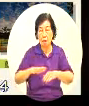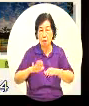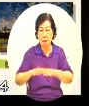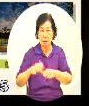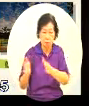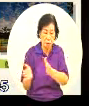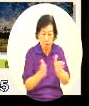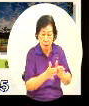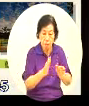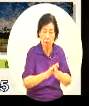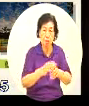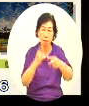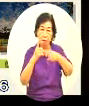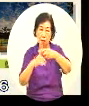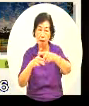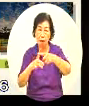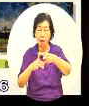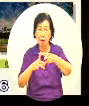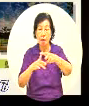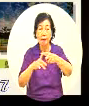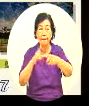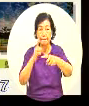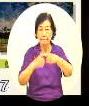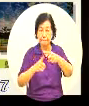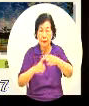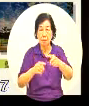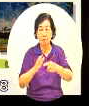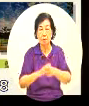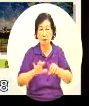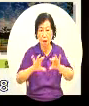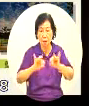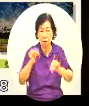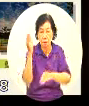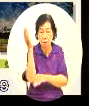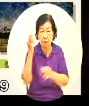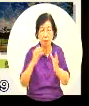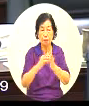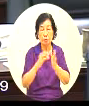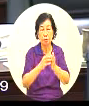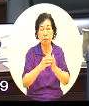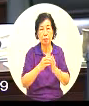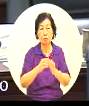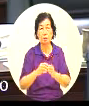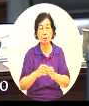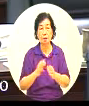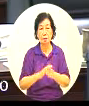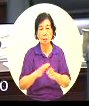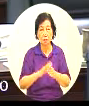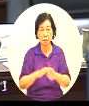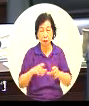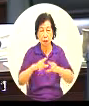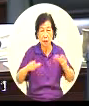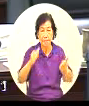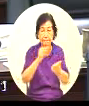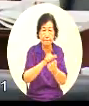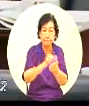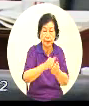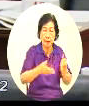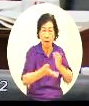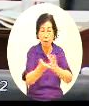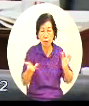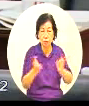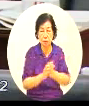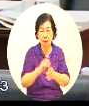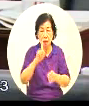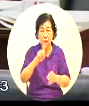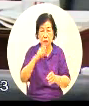佮另外一半就是咱即摆有要开发，哦，咱地政局，吼，伫咱迄个管理个土皮外边遐。有一个12公顷